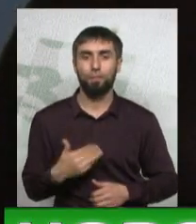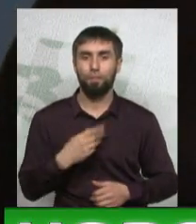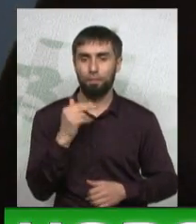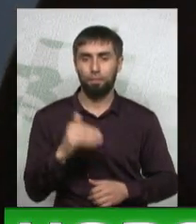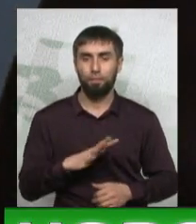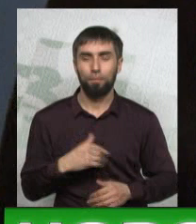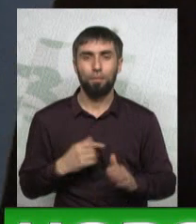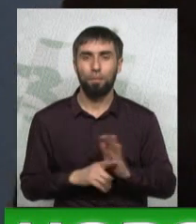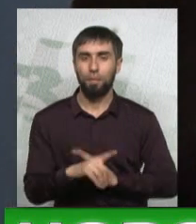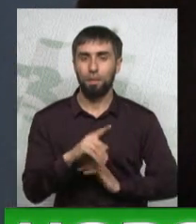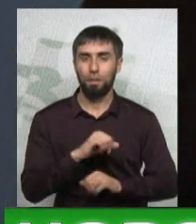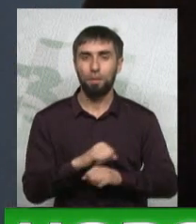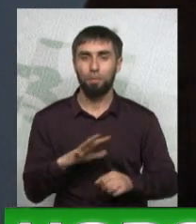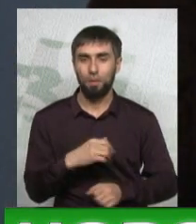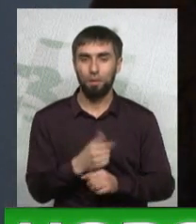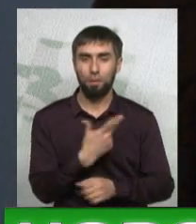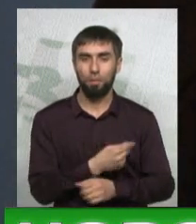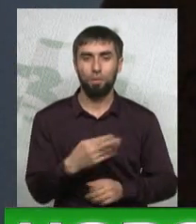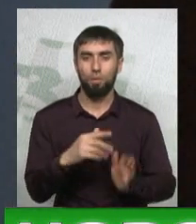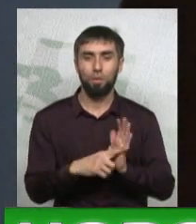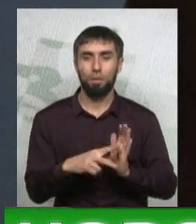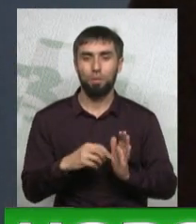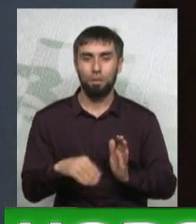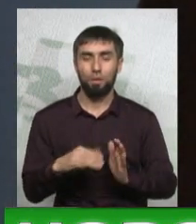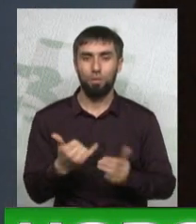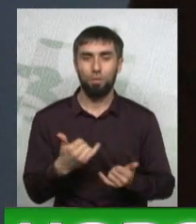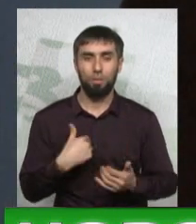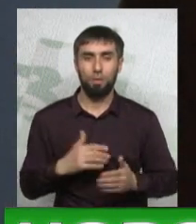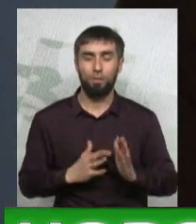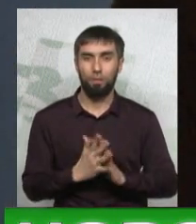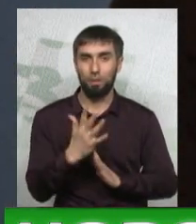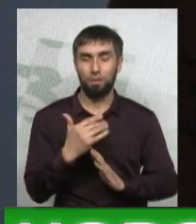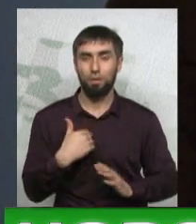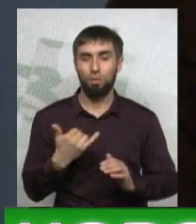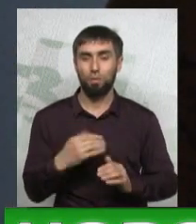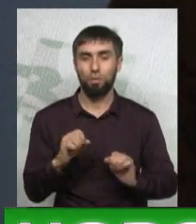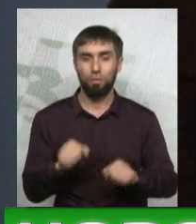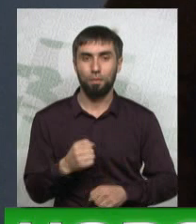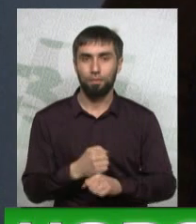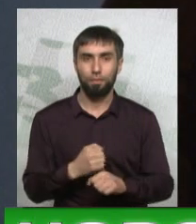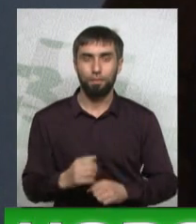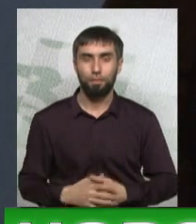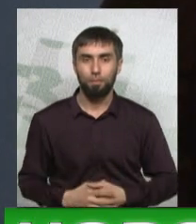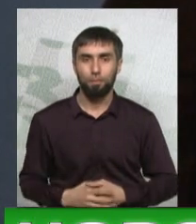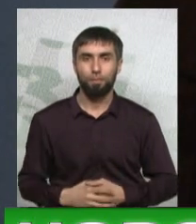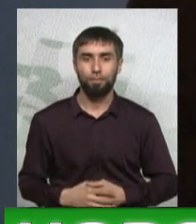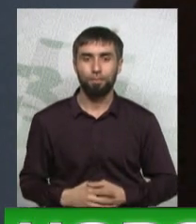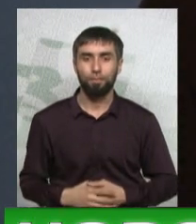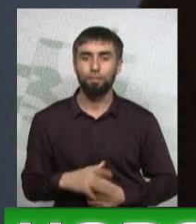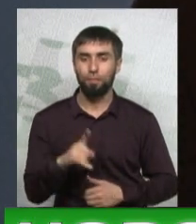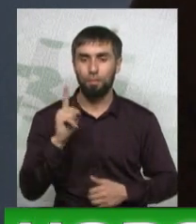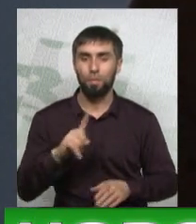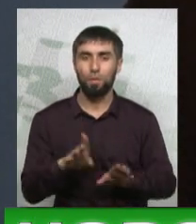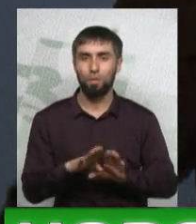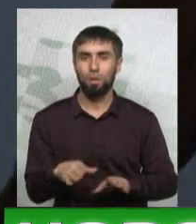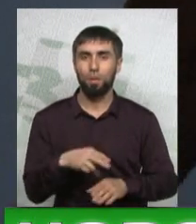маленькие, у нас сначала нельзя было делать прививки до 7, а вот мы уже выросли, нам уже можно делать прививки. А ты знаешь, что